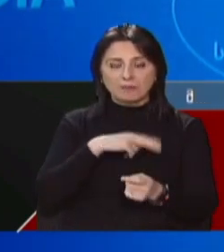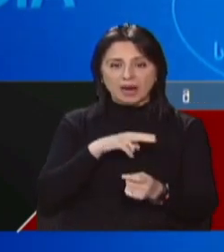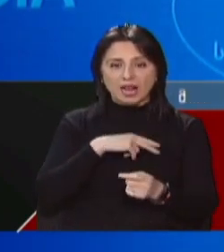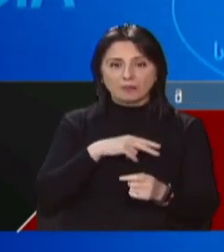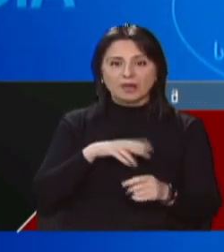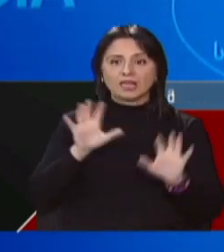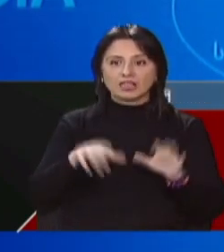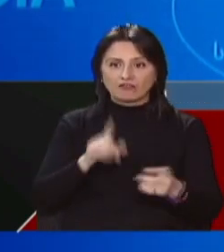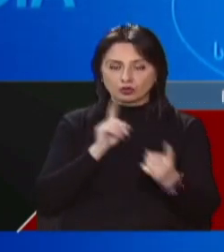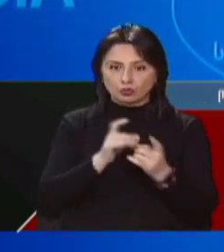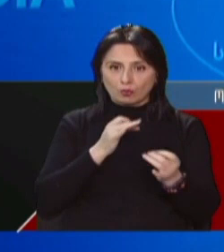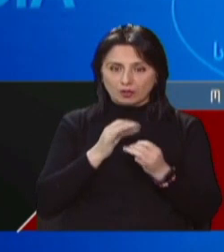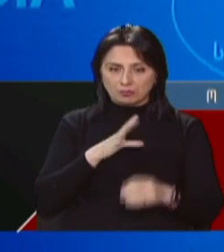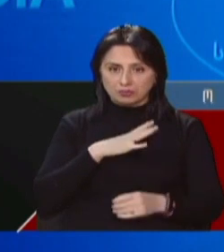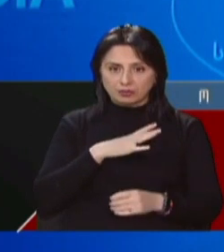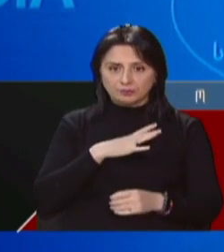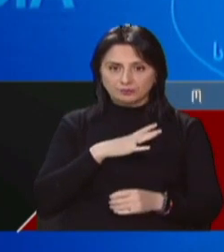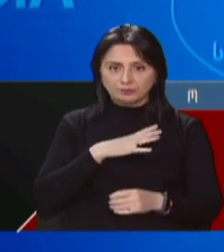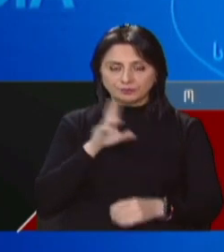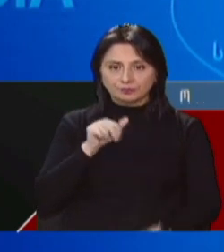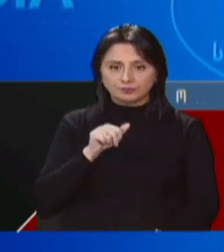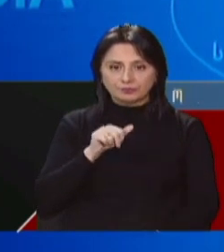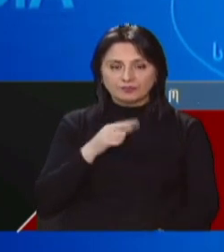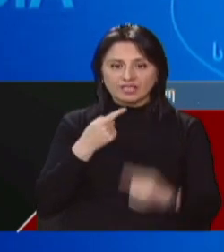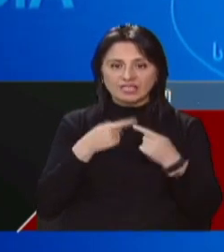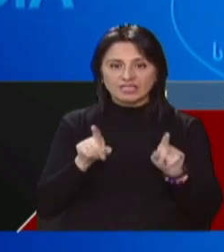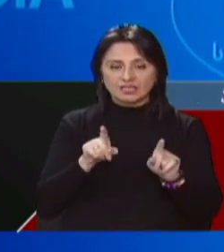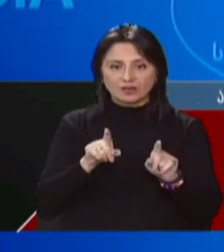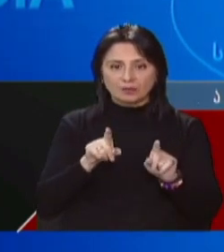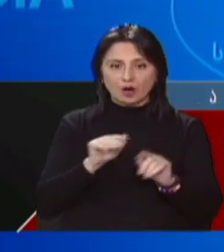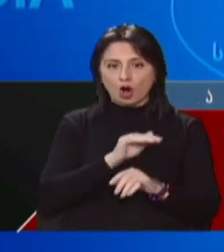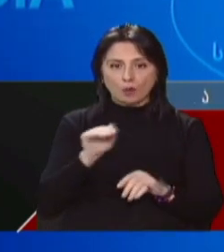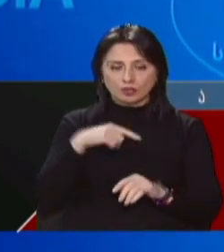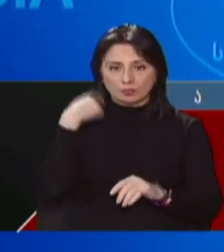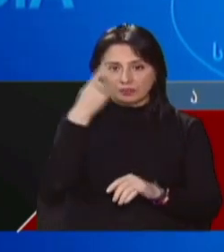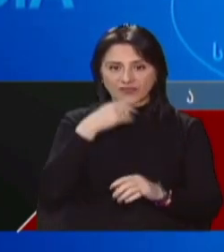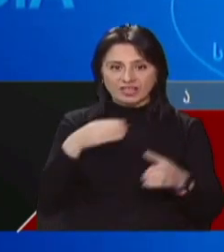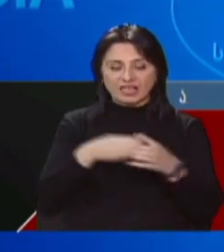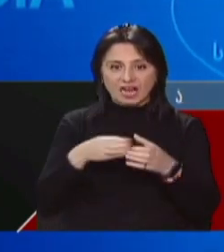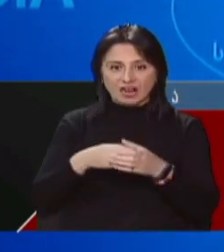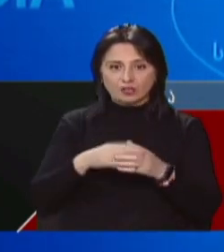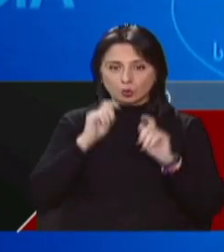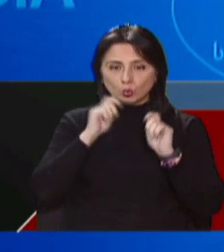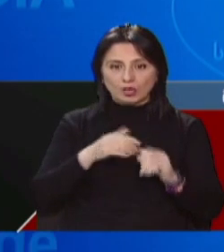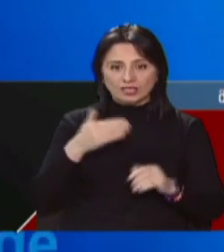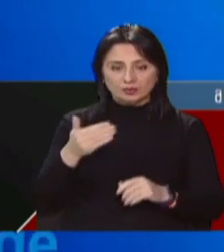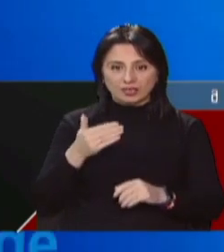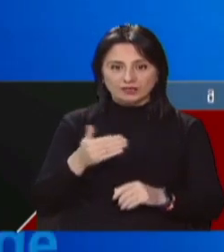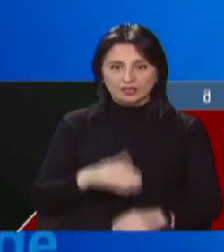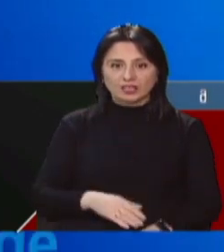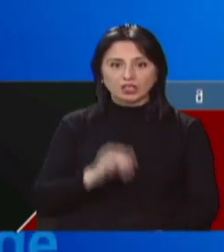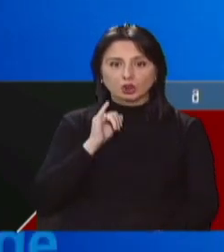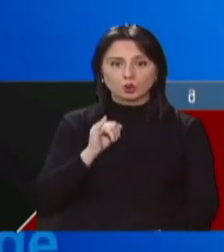პარლამენტის თავმჯდომარის და სხვა ოფიციალური პირების დელეგაციას უკრაინის მხრიდან.